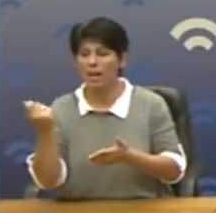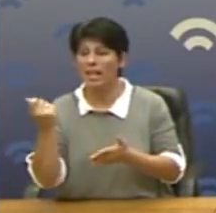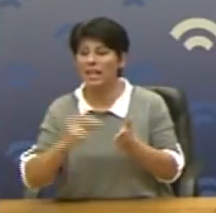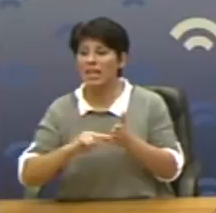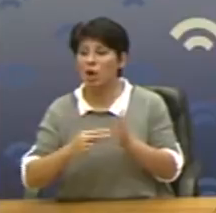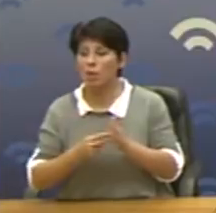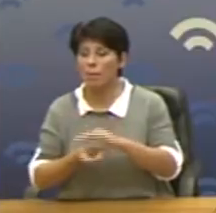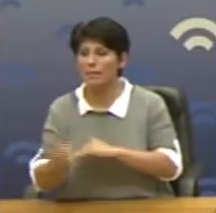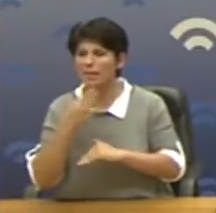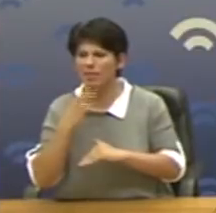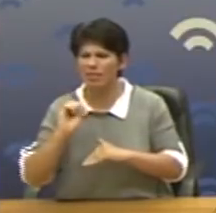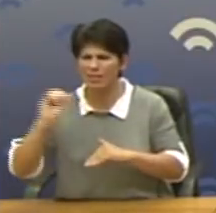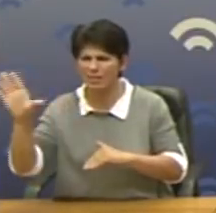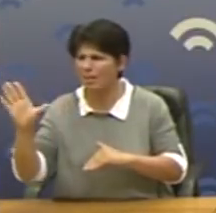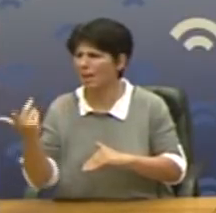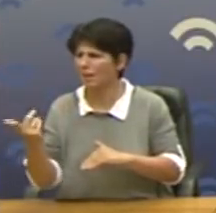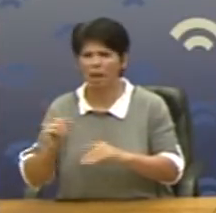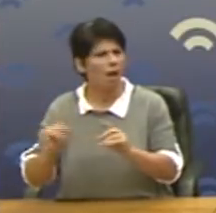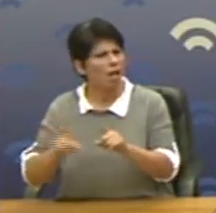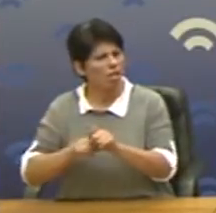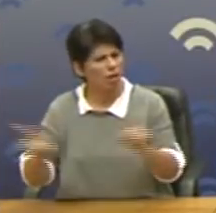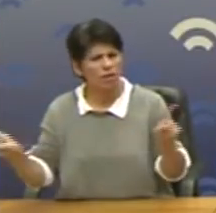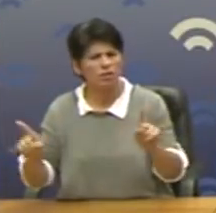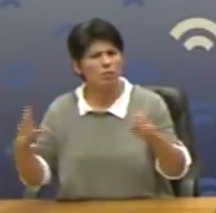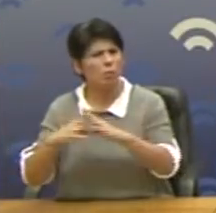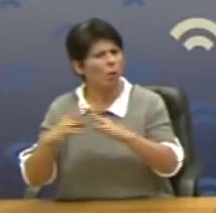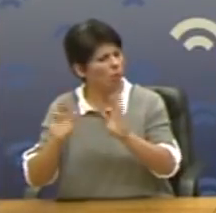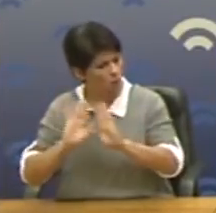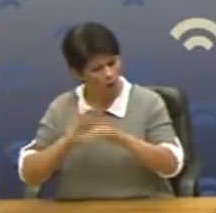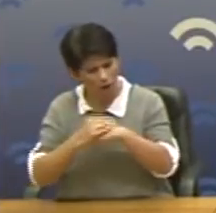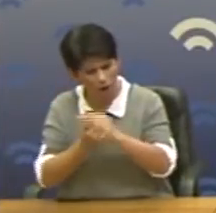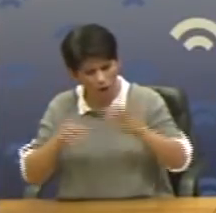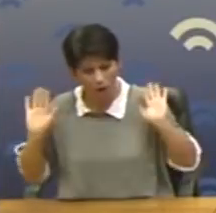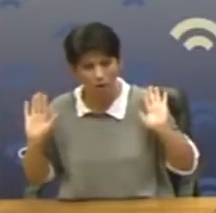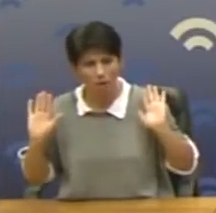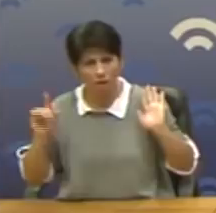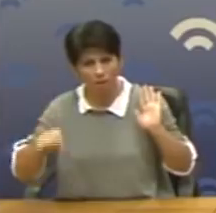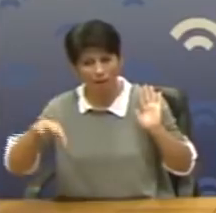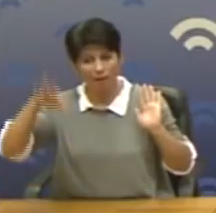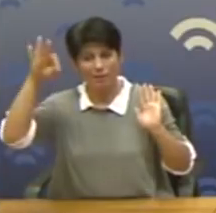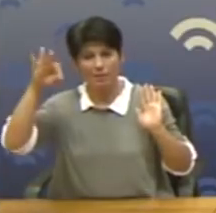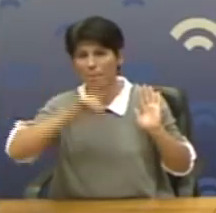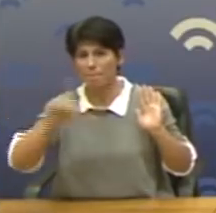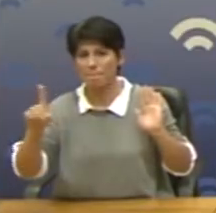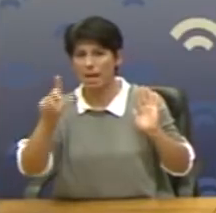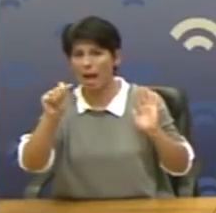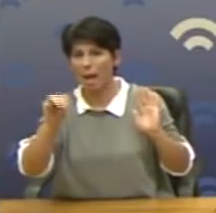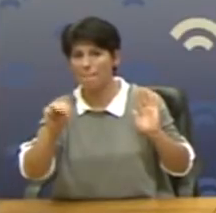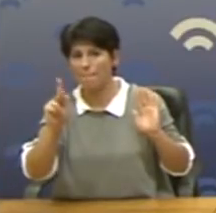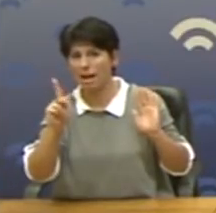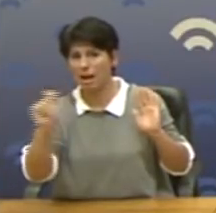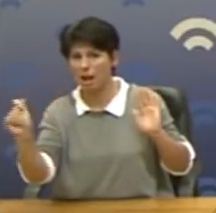μεταναστών που οι γονείς τους δεν έχουν άδειες διαμονής και που σπεύσατε να τους εξαιρέσετε από τον ΆΜΚΑ χωρίς να